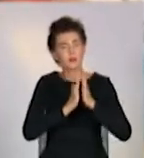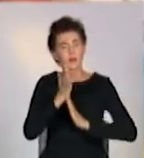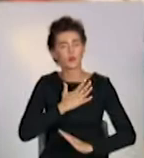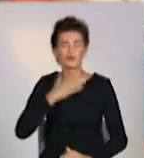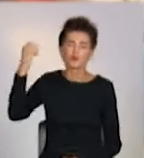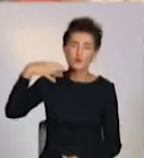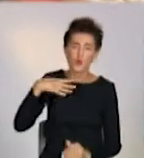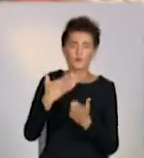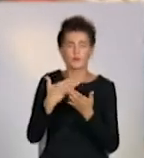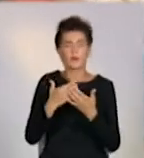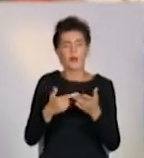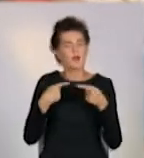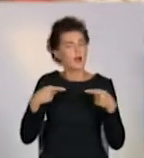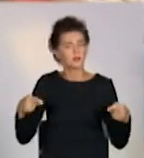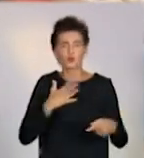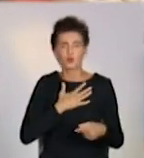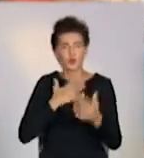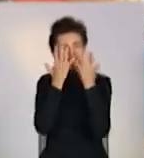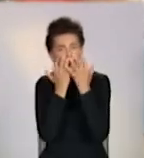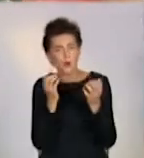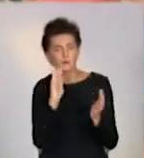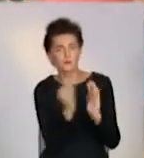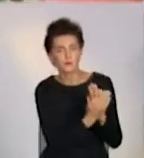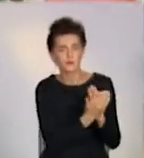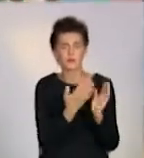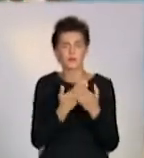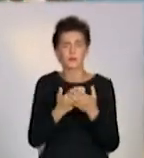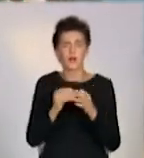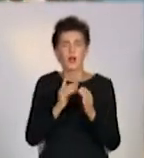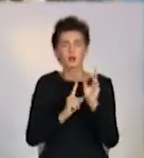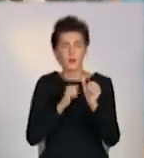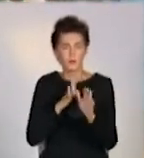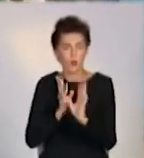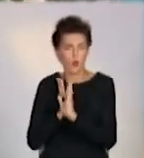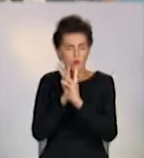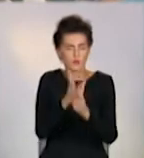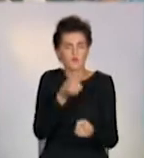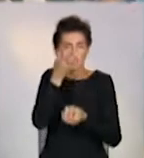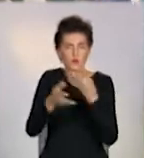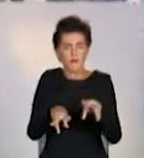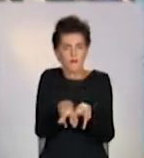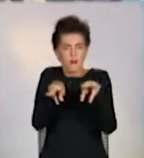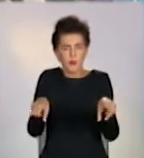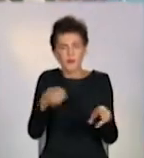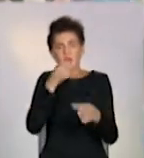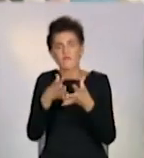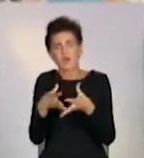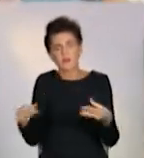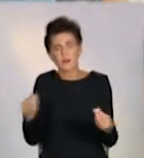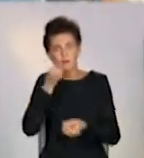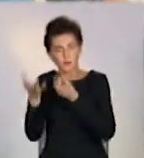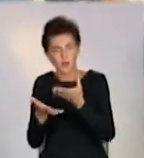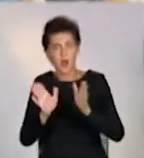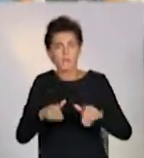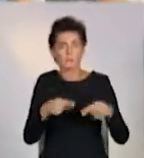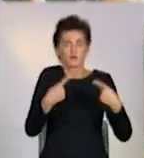тень. Нужно посадить их на клумбы так растения, чтобы они по очереди цвели. Чтобы не получилось так, что весной все цветы отцвели, а